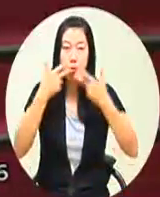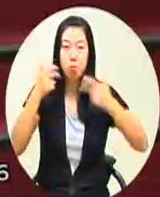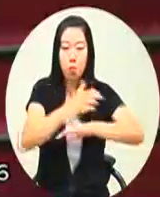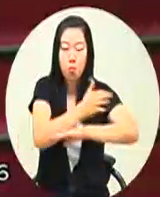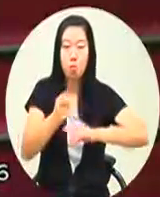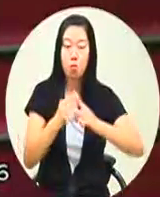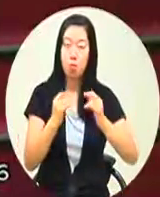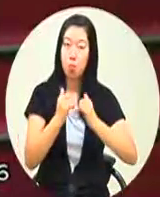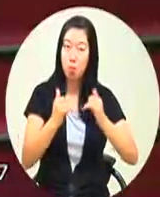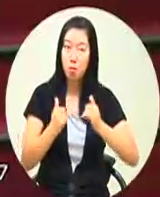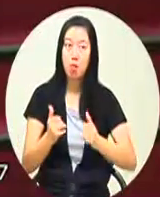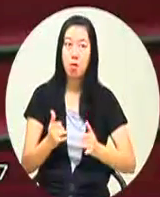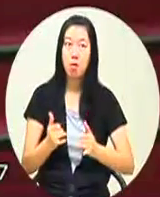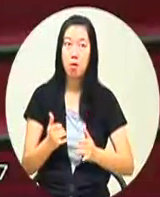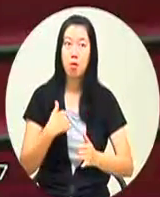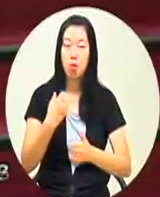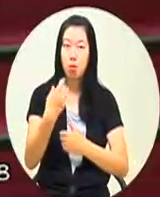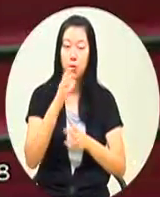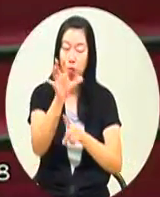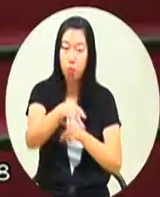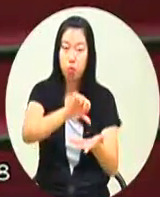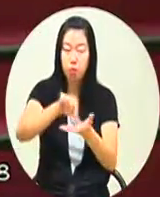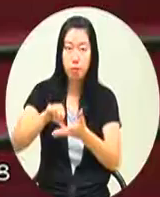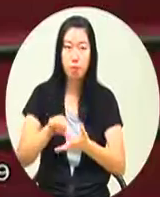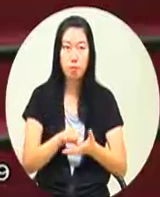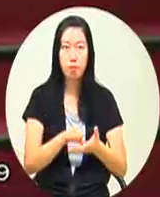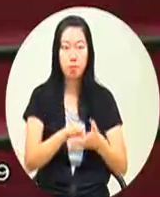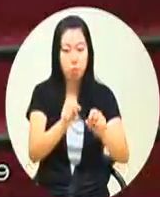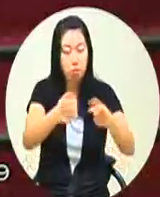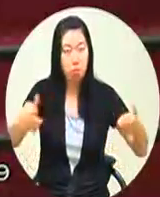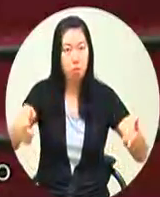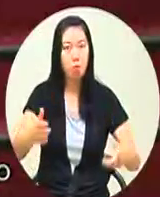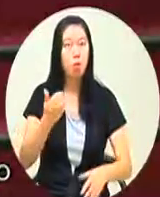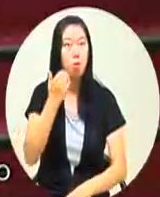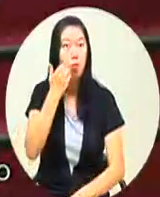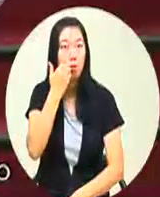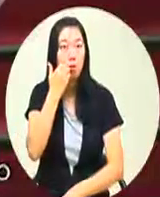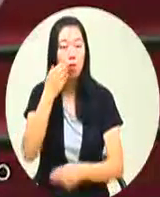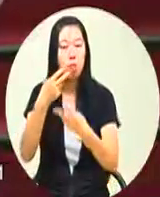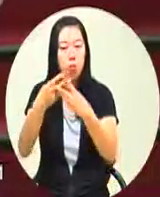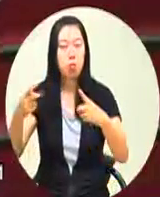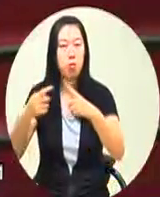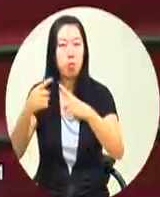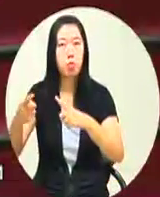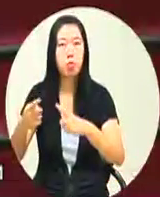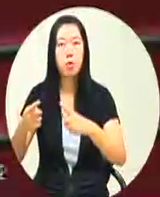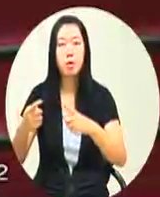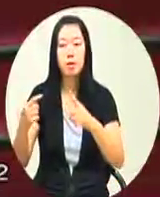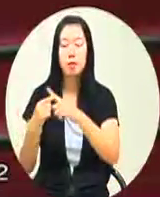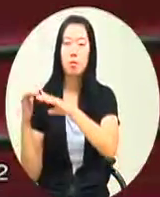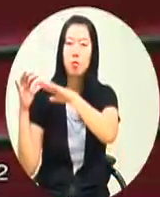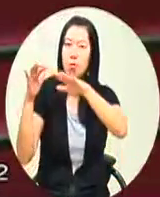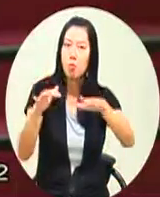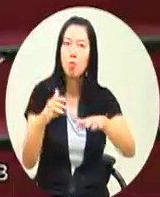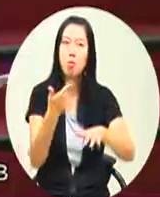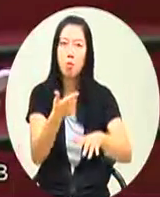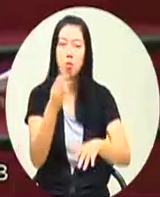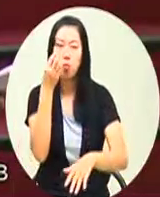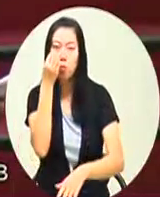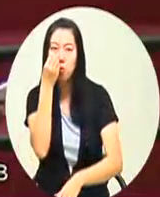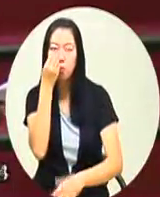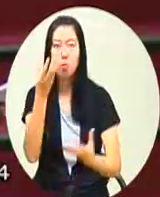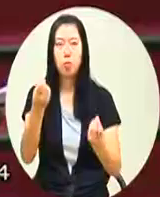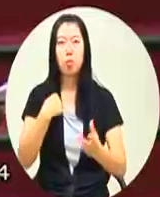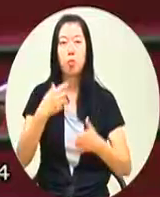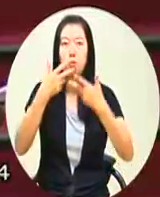销主人一个农产品，没有客人，没有市民朋友去捧场，那我们原